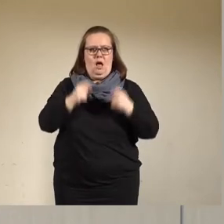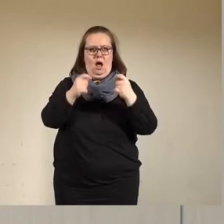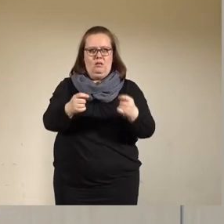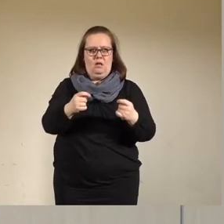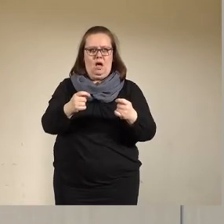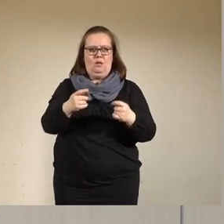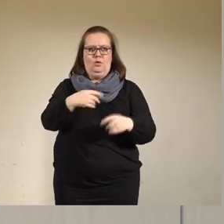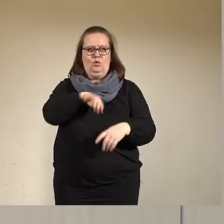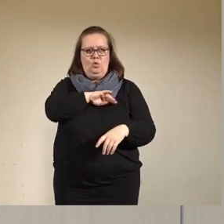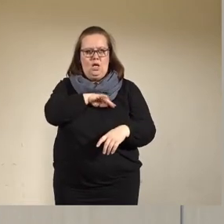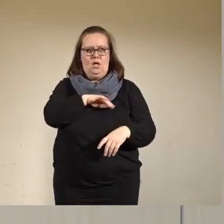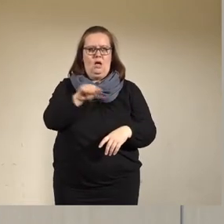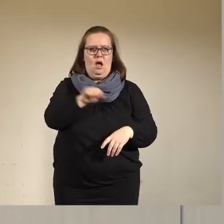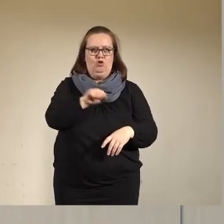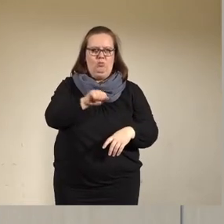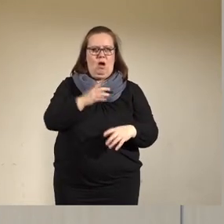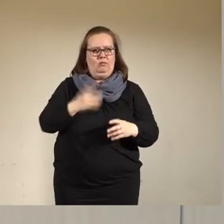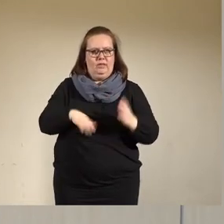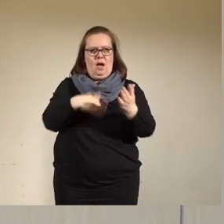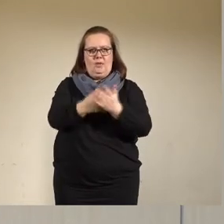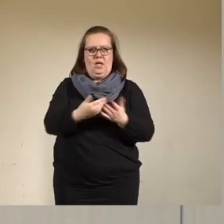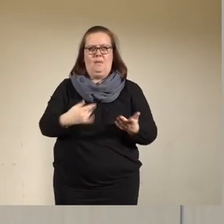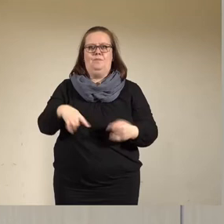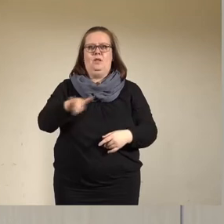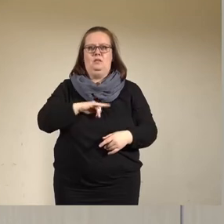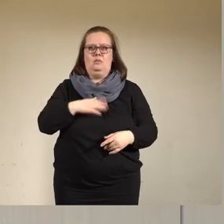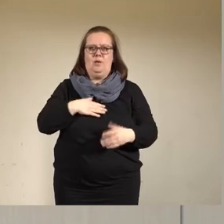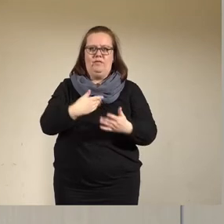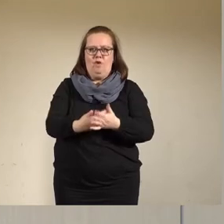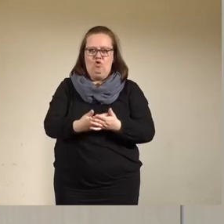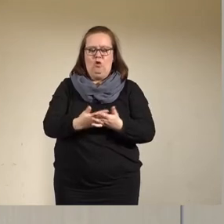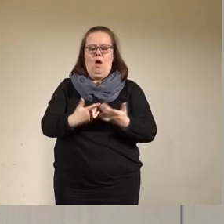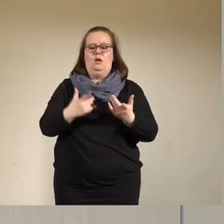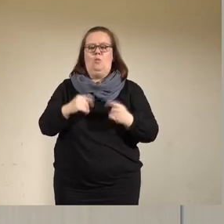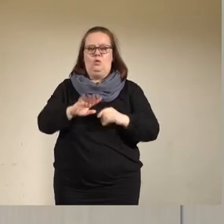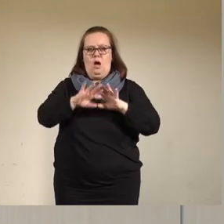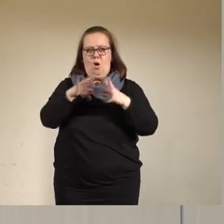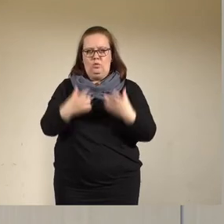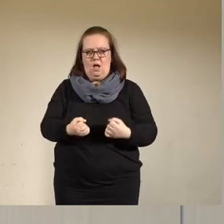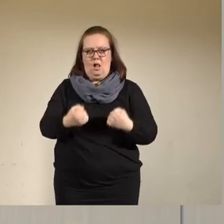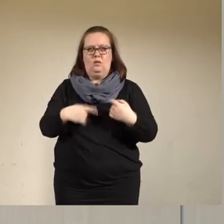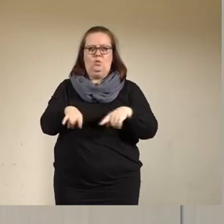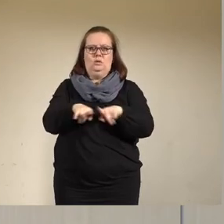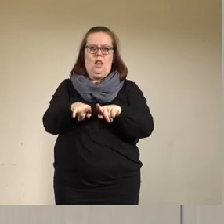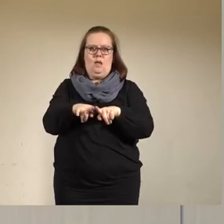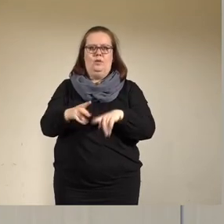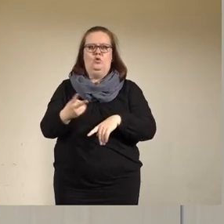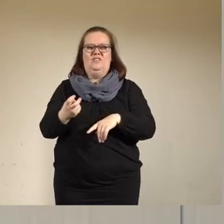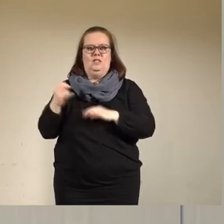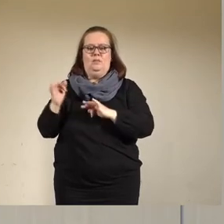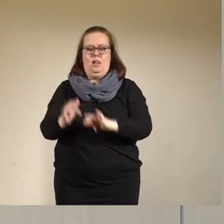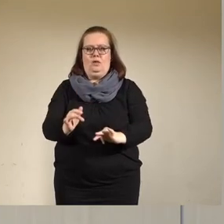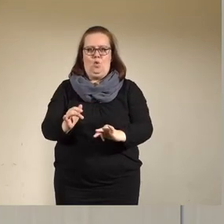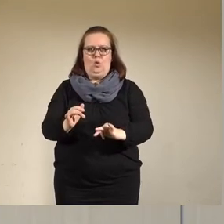hier zusammen mit Kollegen Aschenbach eingereicht. Ich schlage vor, wir machen mit dem Haushalt gleichzeitig noch 20